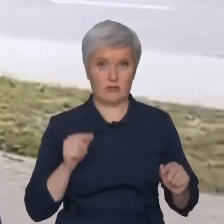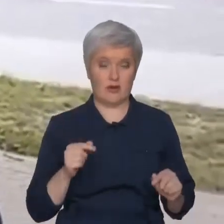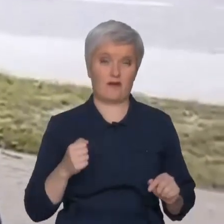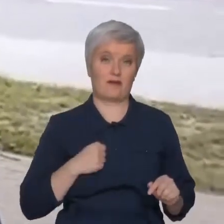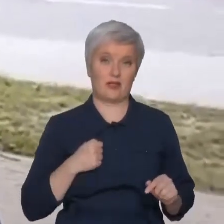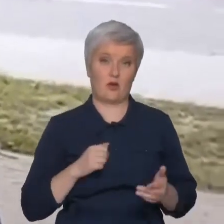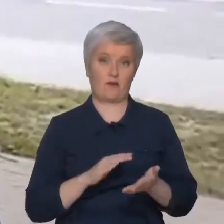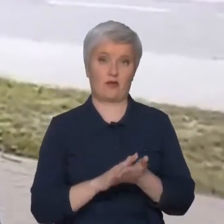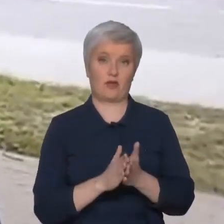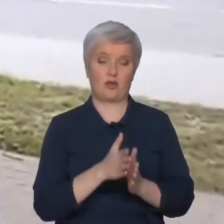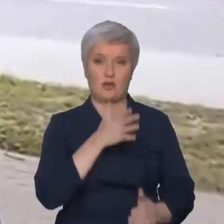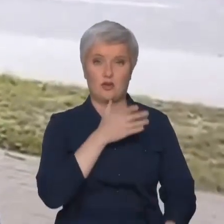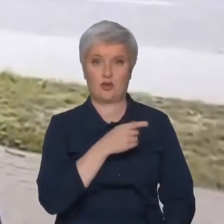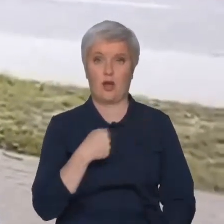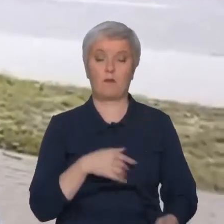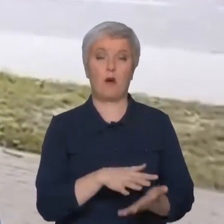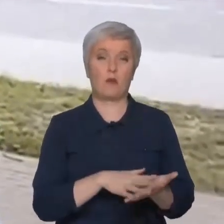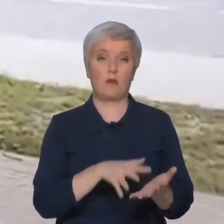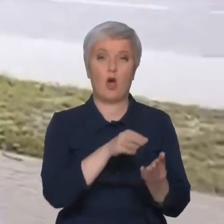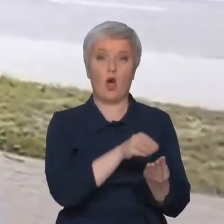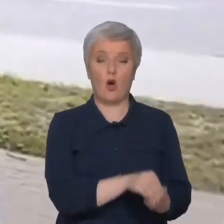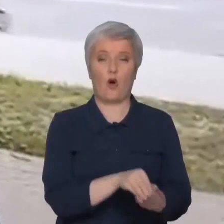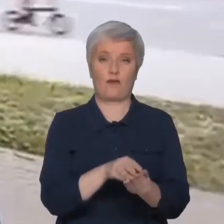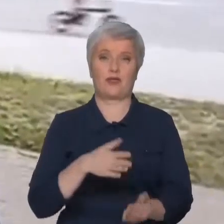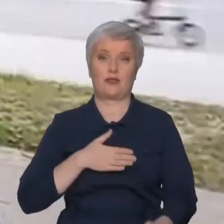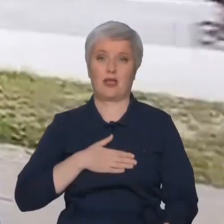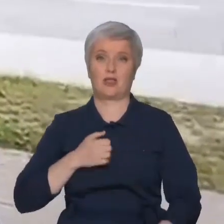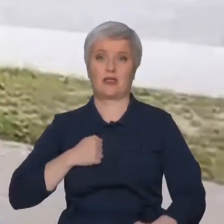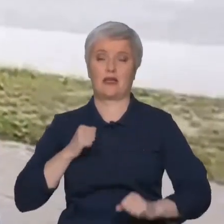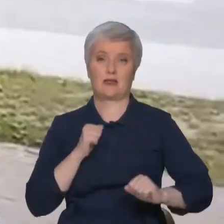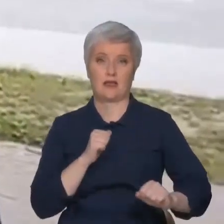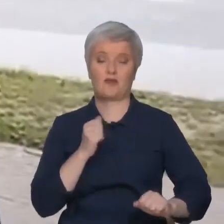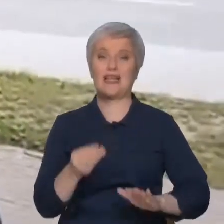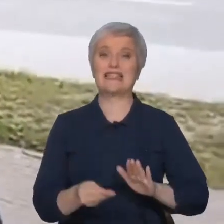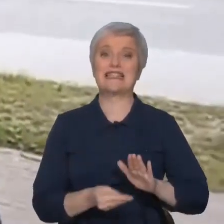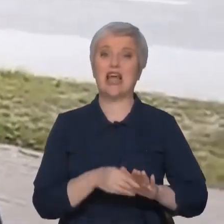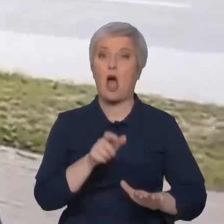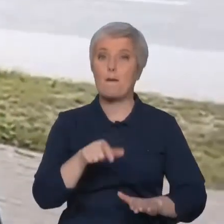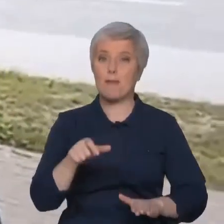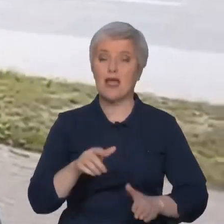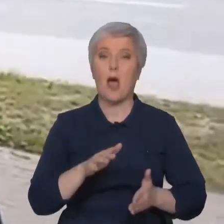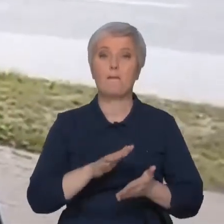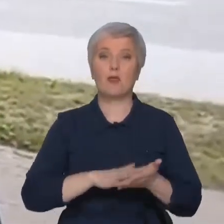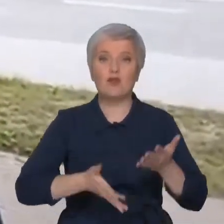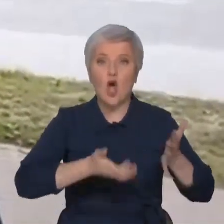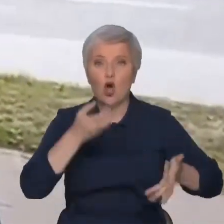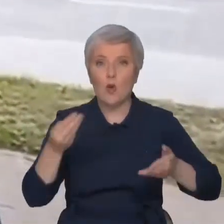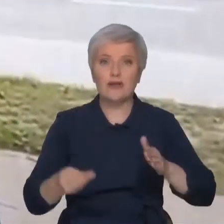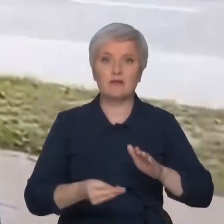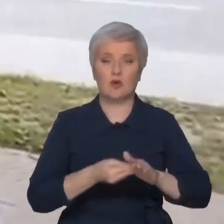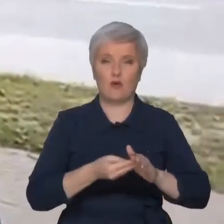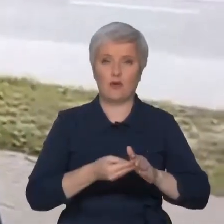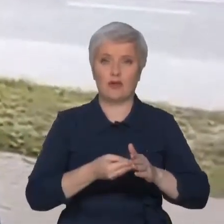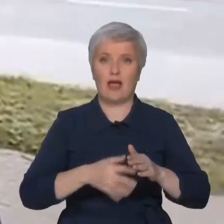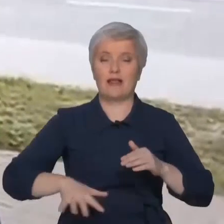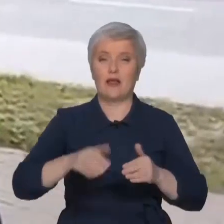військовий час, бо ми продовжуємо ховати наших захисників, сапери продовжують розміновувати території від усіх